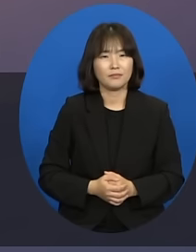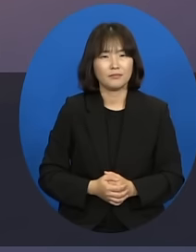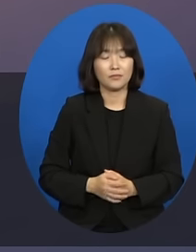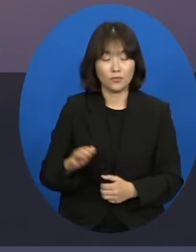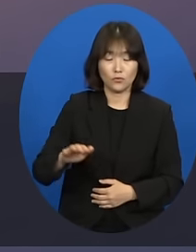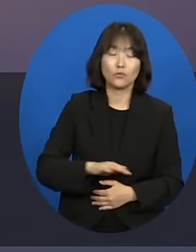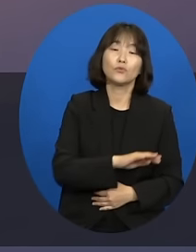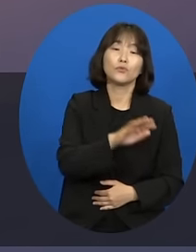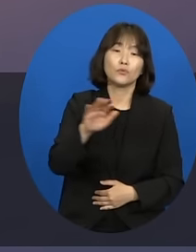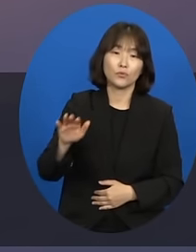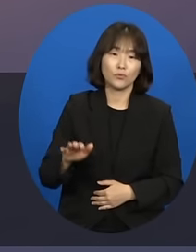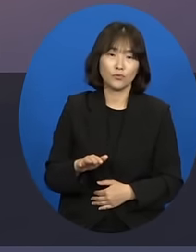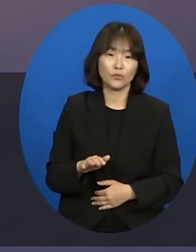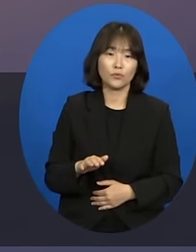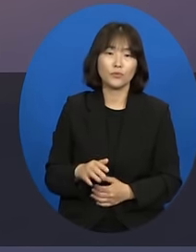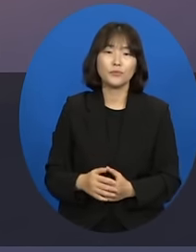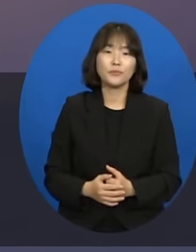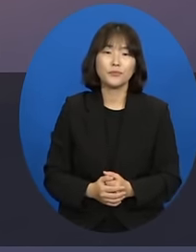우리도